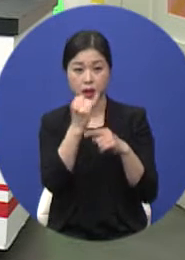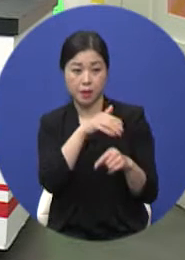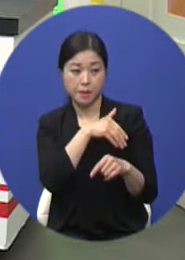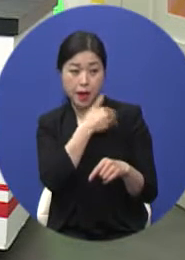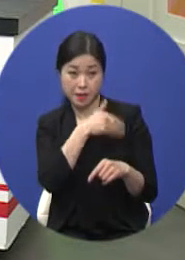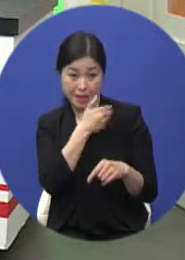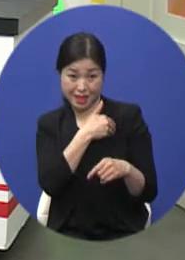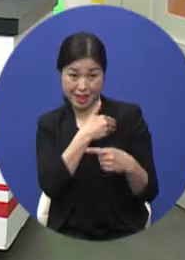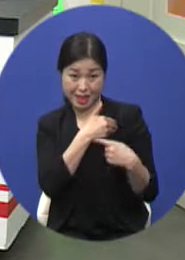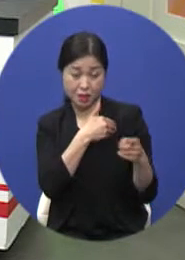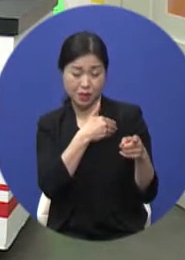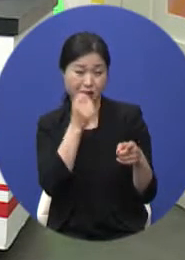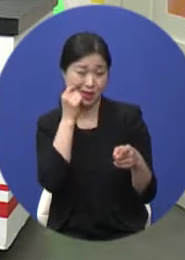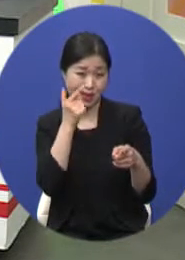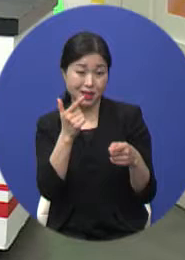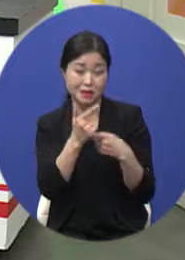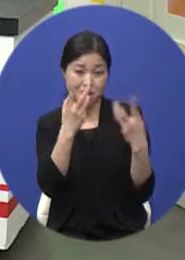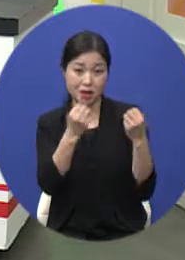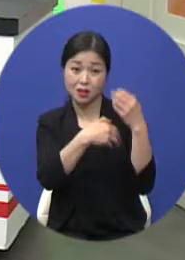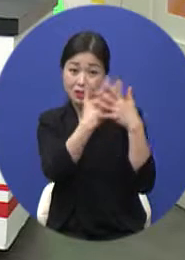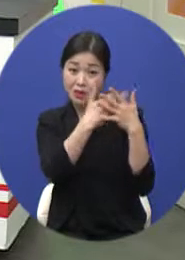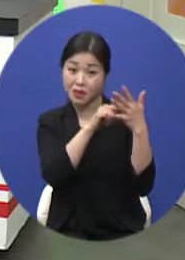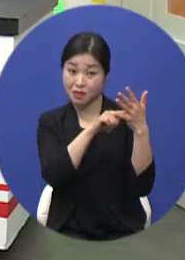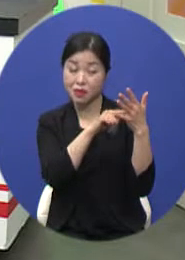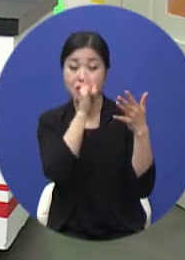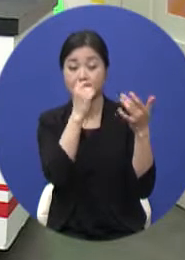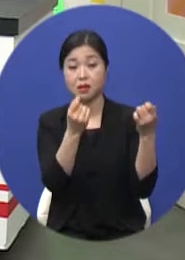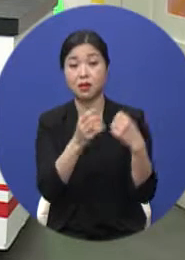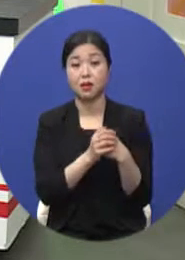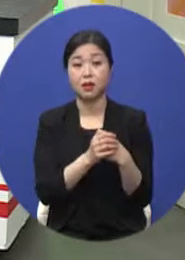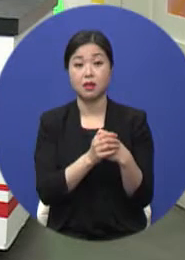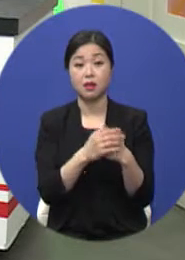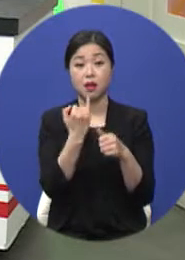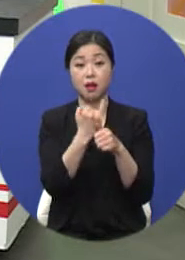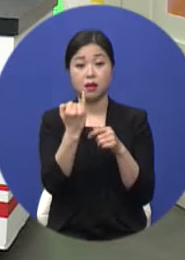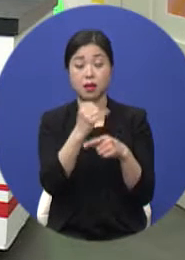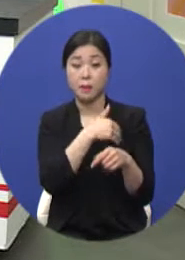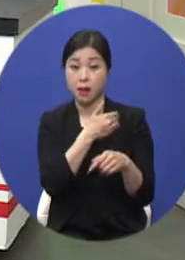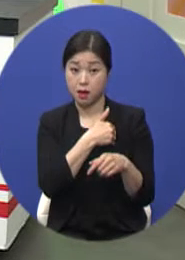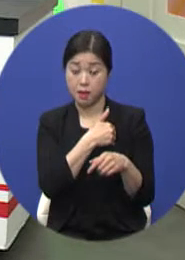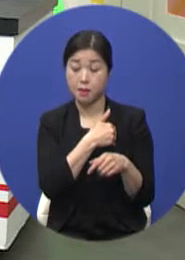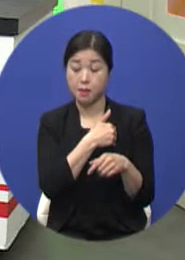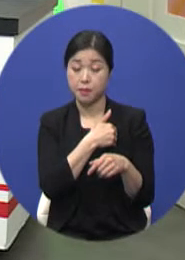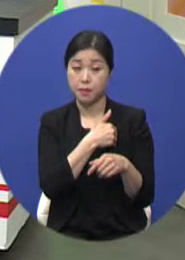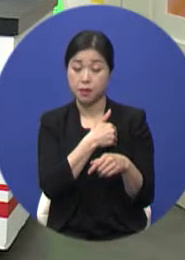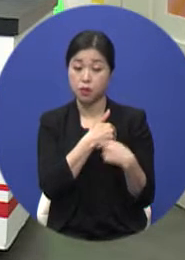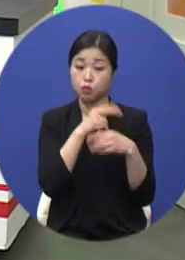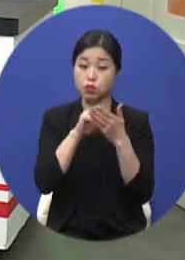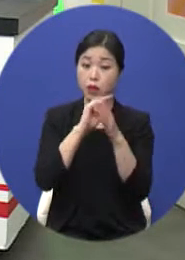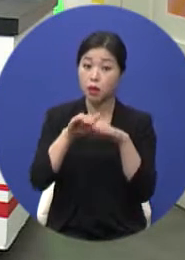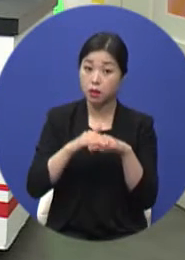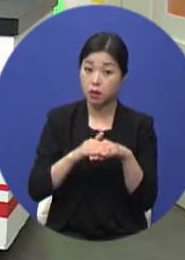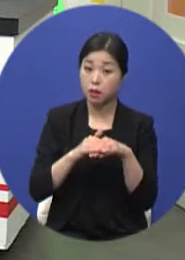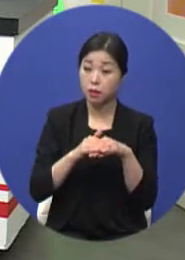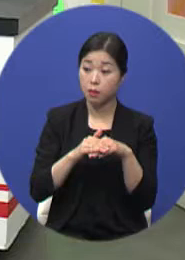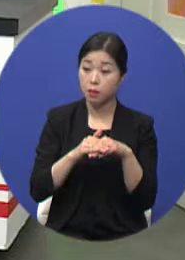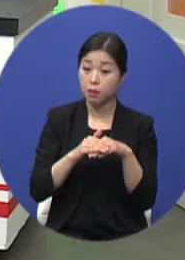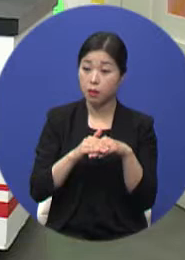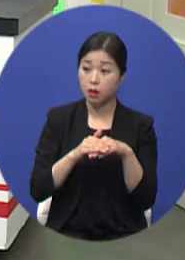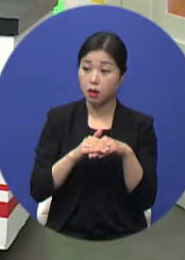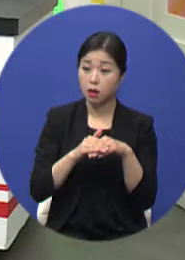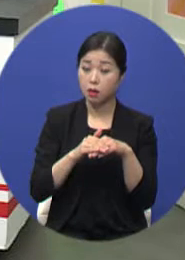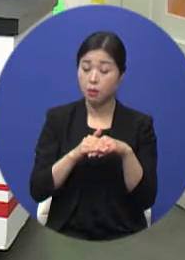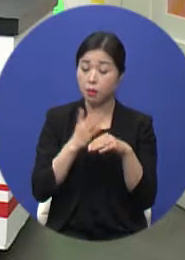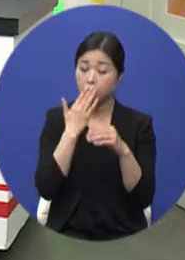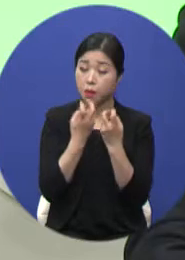아주 인기리에 좀 방송되고 있는데 나 아내가 바람을 핍니다. 근데 이거 어떻게 해야 됩니까? 이거 죽이지도 살리지도